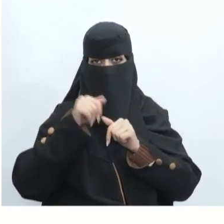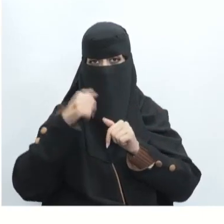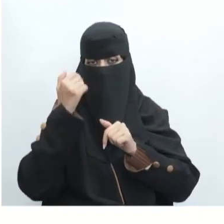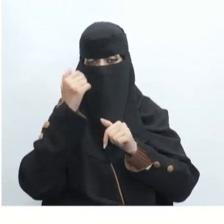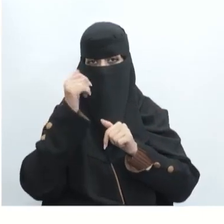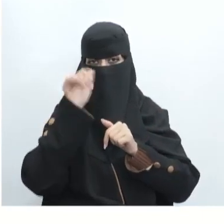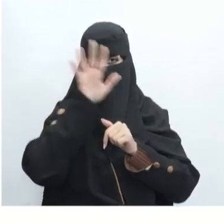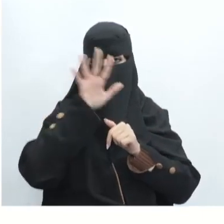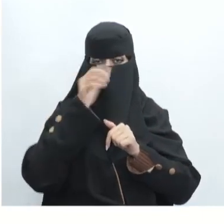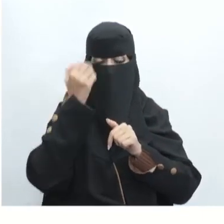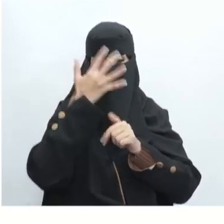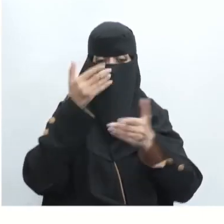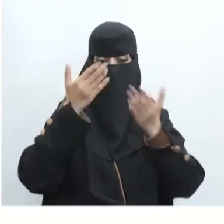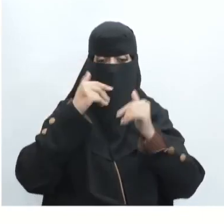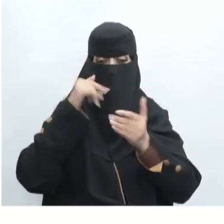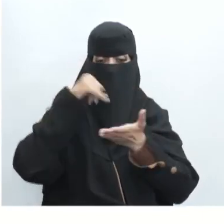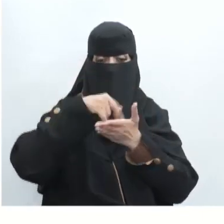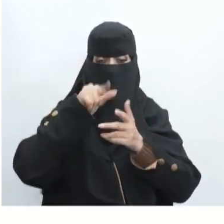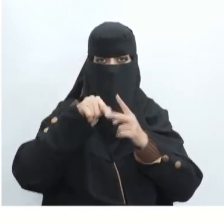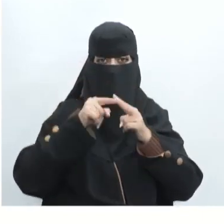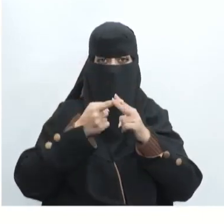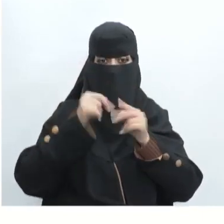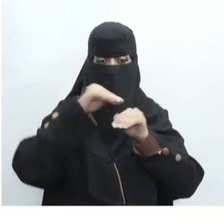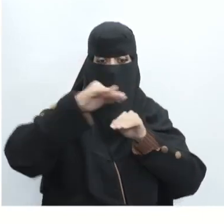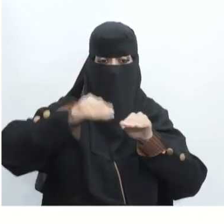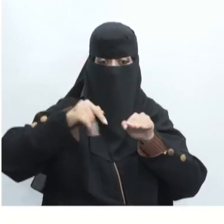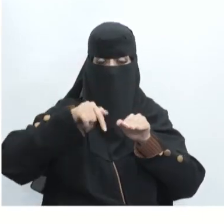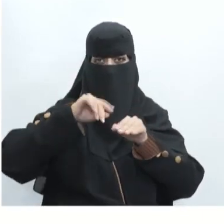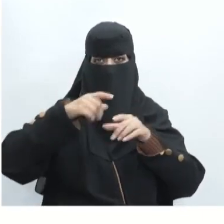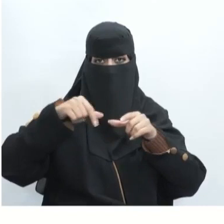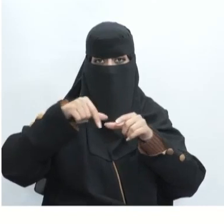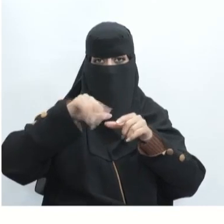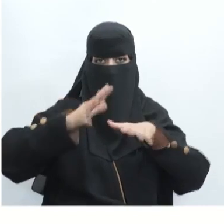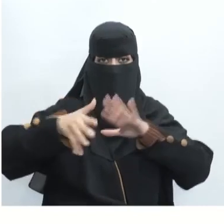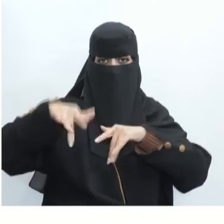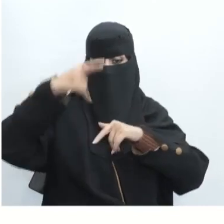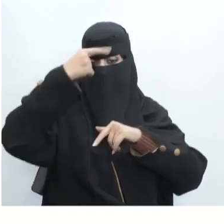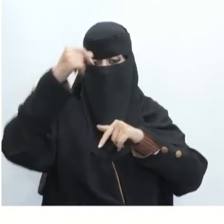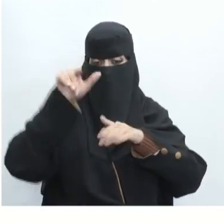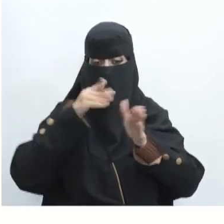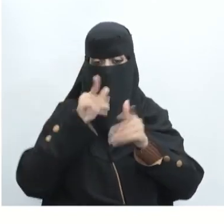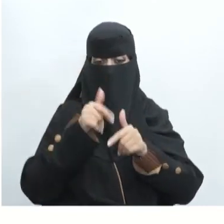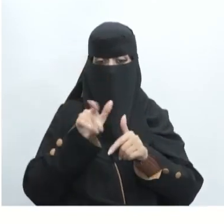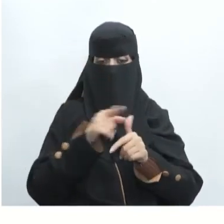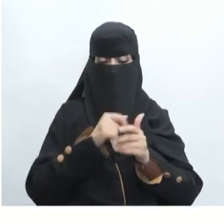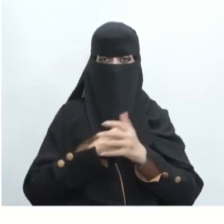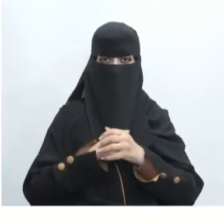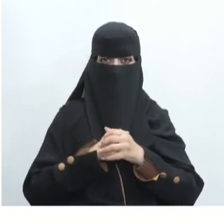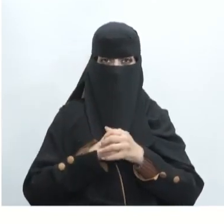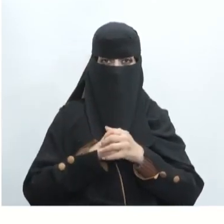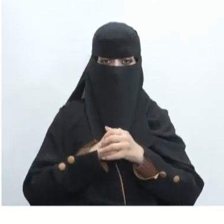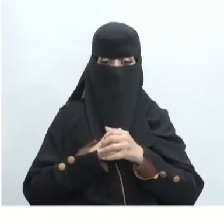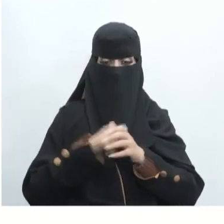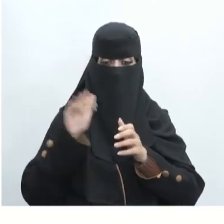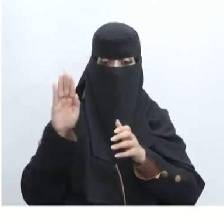تعد مركزا صناعيا وميناء بحريا لاندونيسيا هل هي